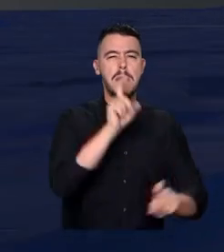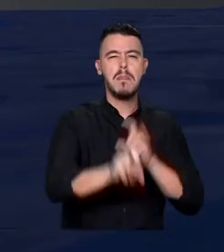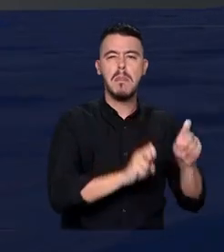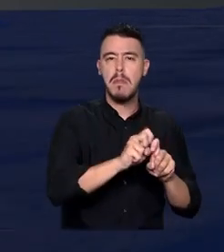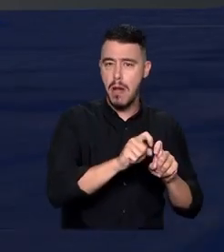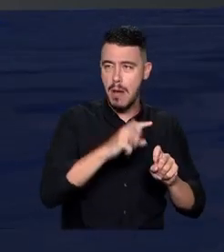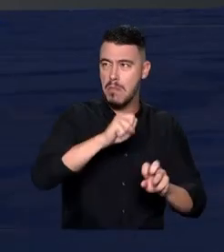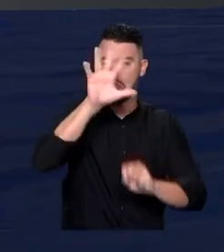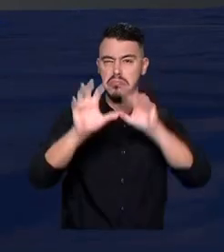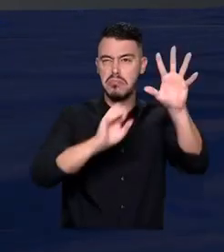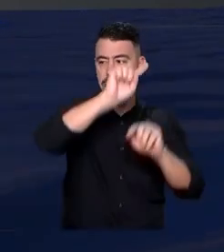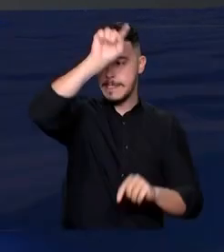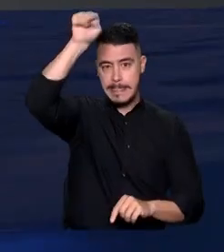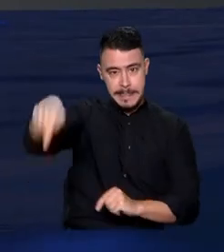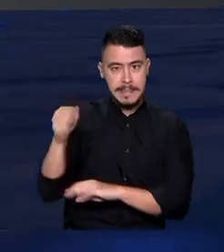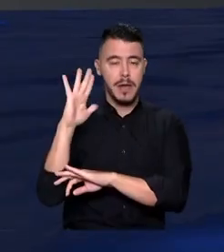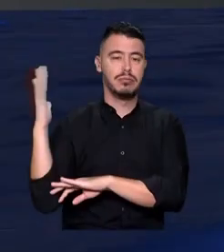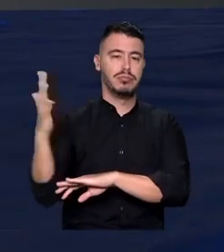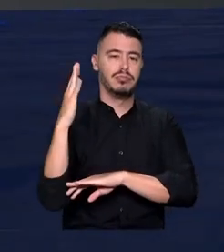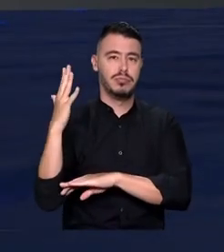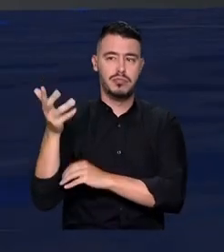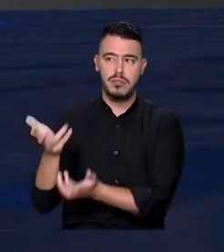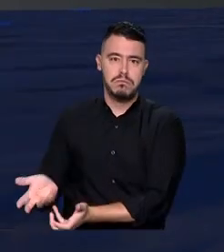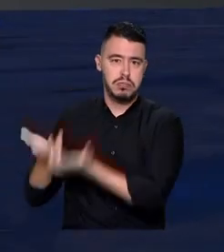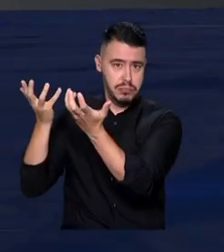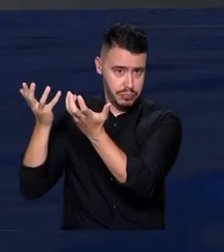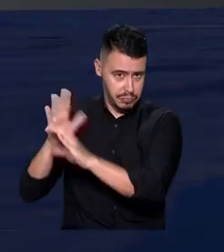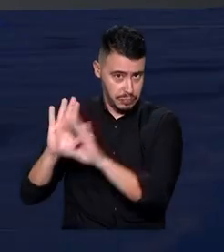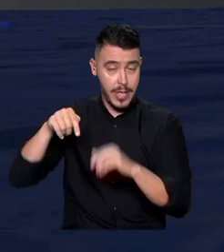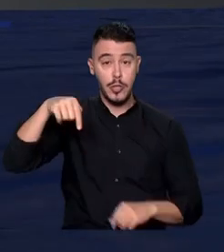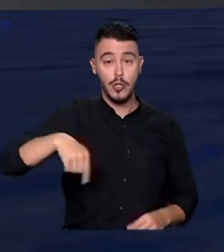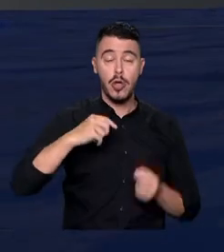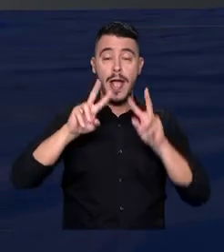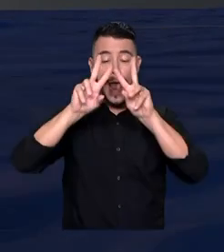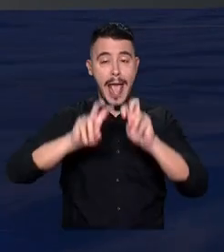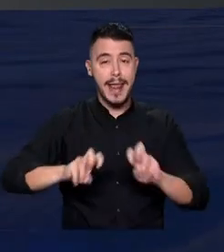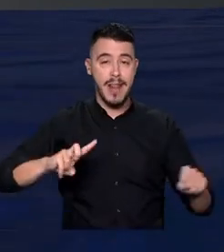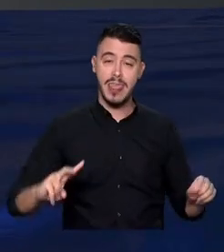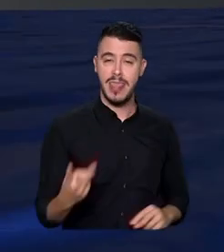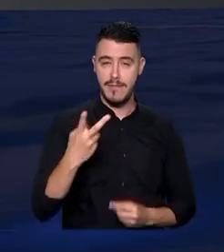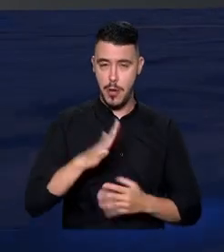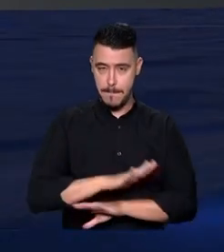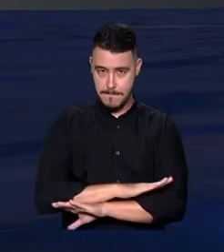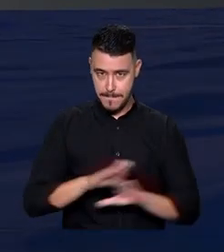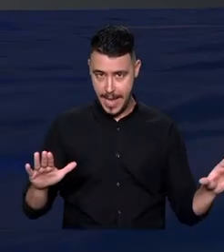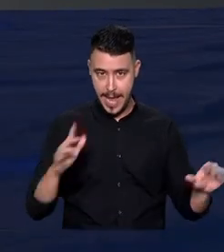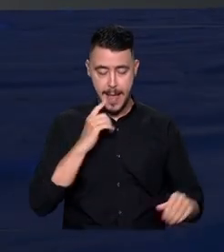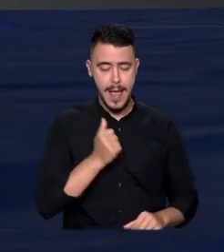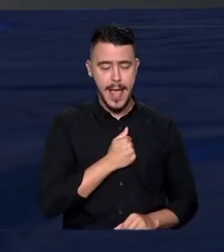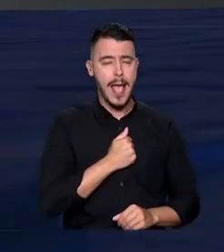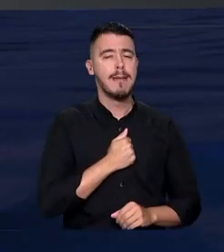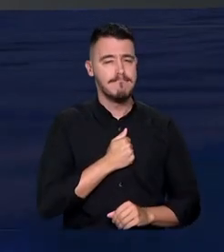να προσδιορίσουμε πια τι ακριβώς έχει συμβεί ή τι θεωρείται το πιθανότατο να έχει συμβεί. Είναι